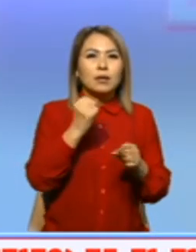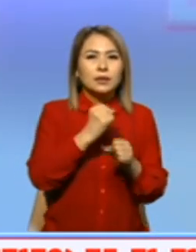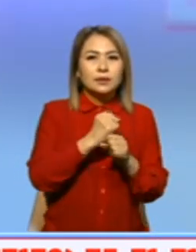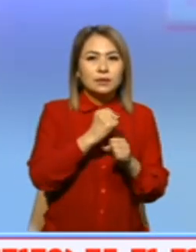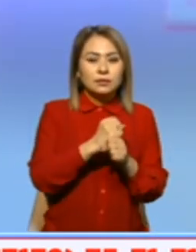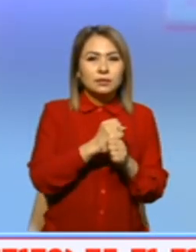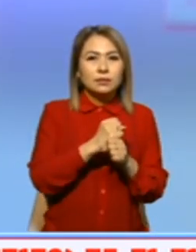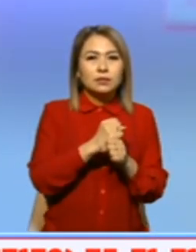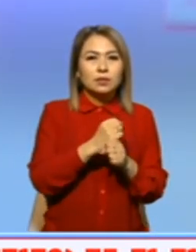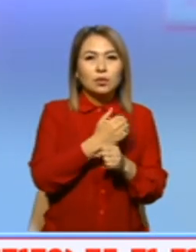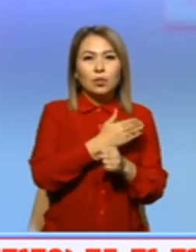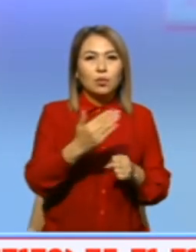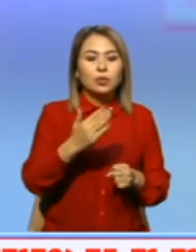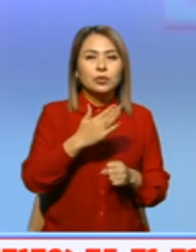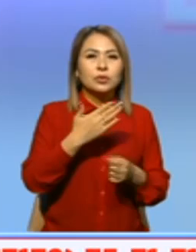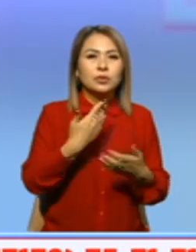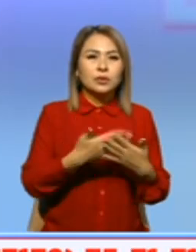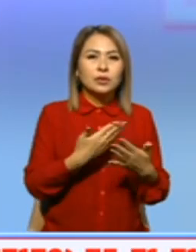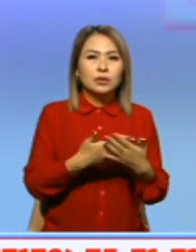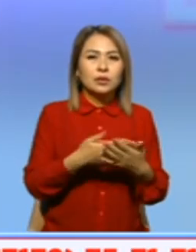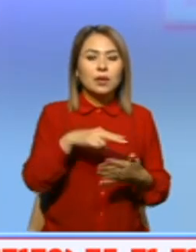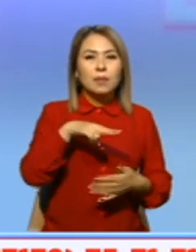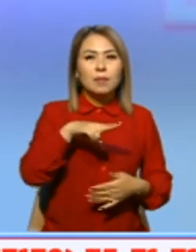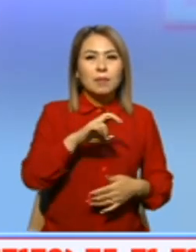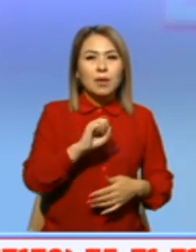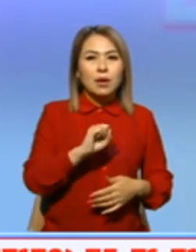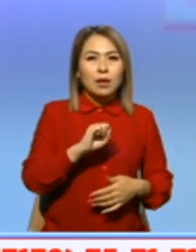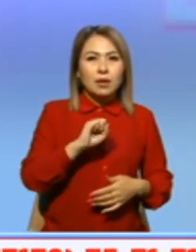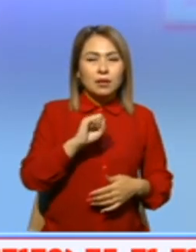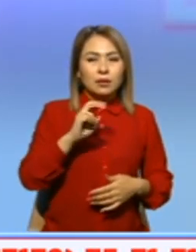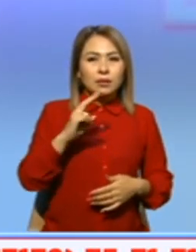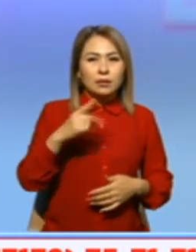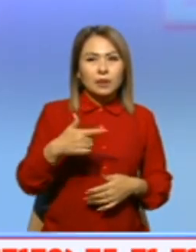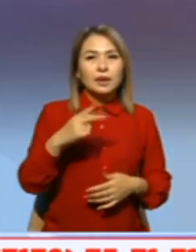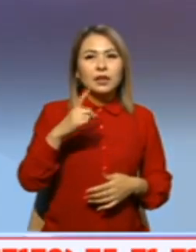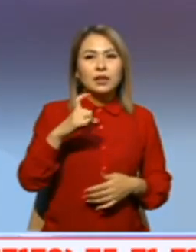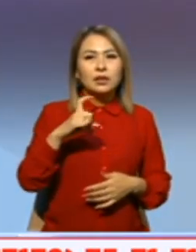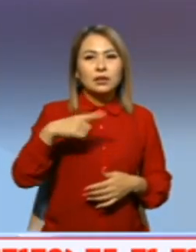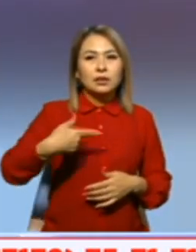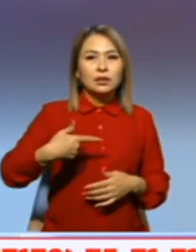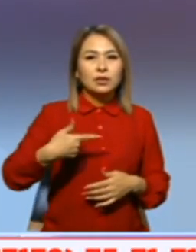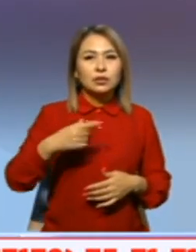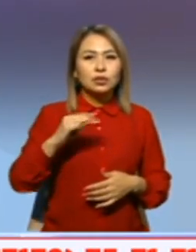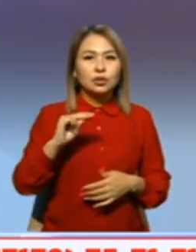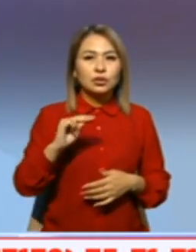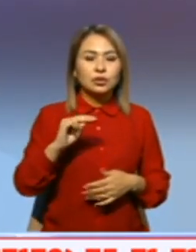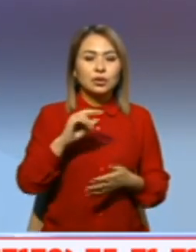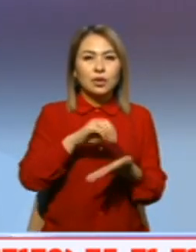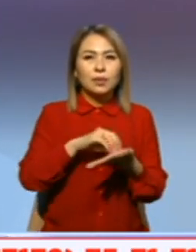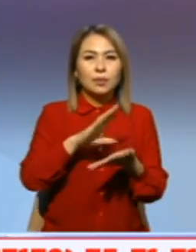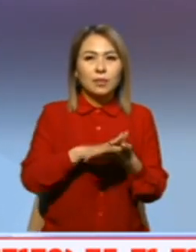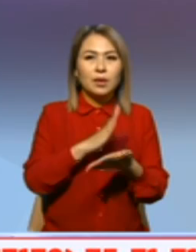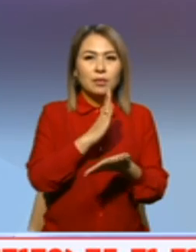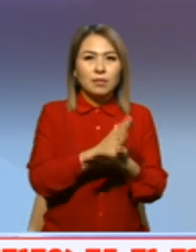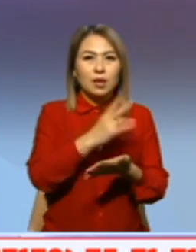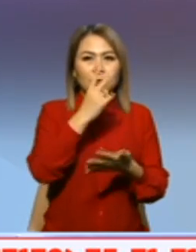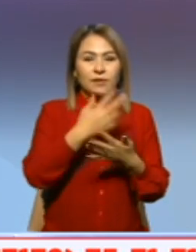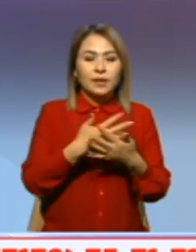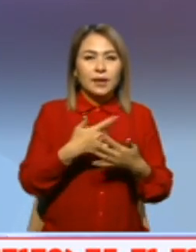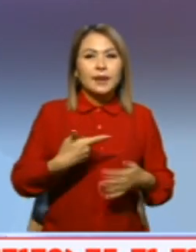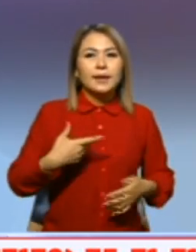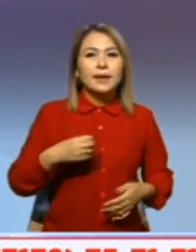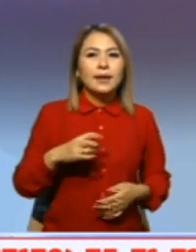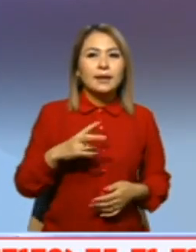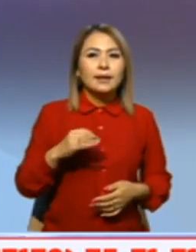жасалынады. Ол жерде бізде ПАП, ХГЧ деген өте жоғары көрсеткіштер бар. Сол көрсеткіштерді генетик